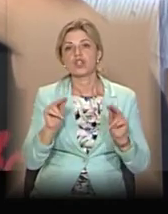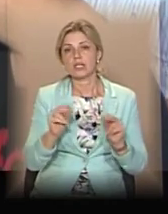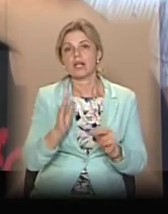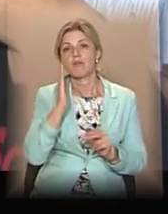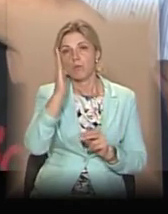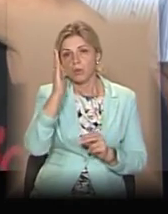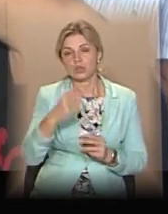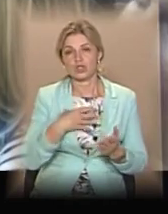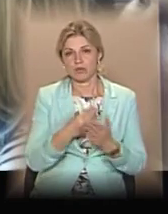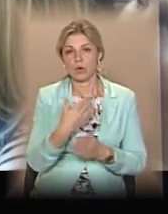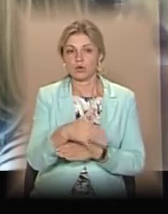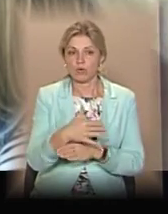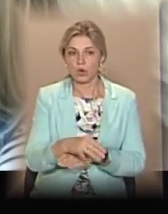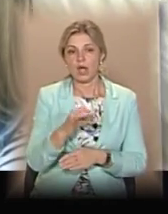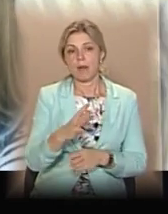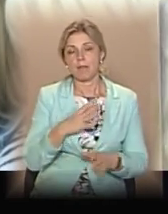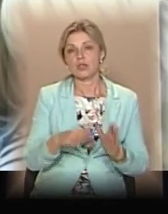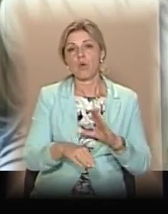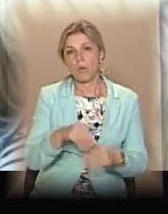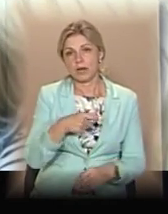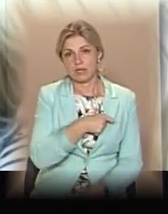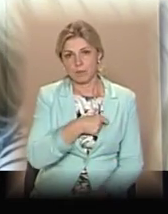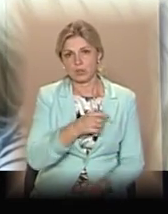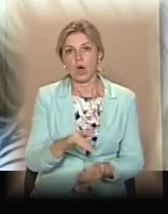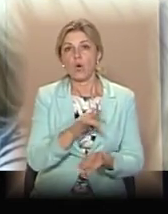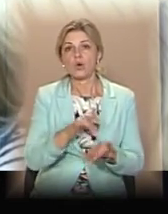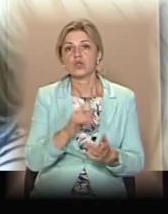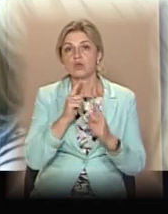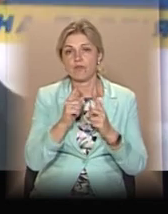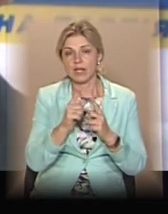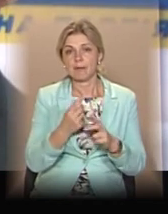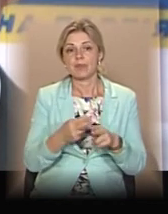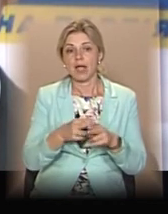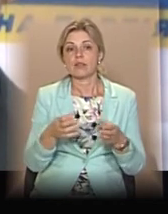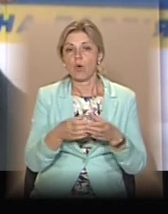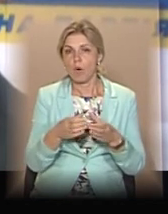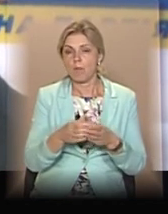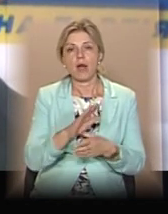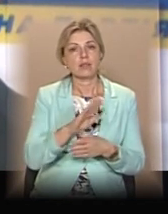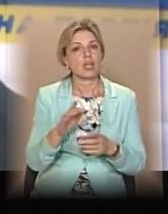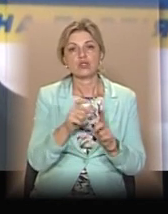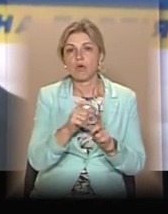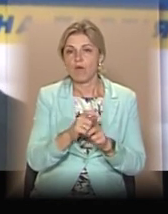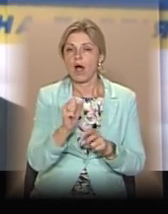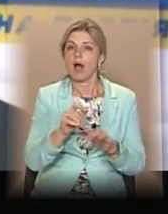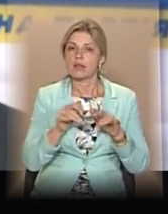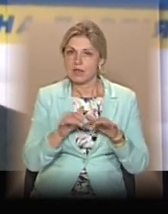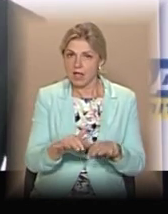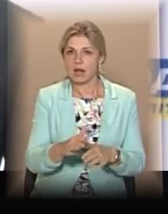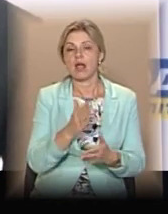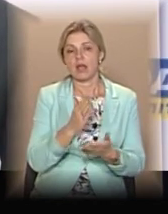міста Миколаєва, обиратися і бути обраним депутатом міської ради. Команда «Відродження» не на словах, а на ділі повертає народові право на